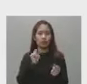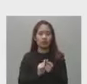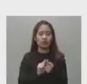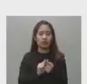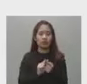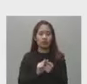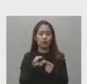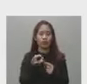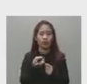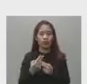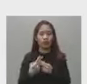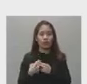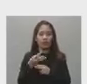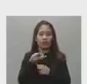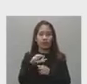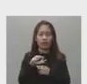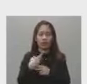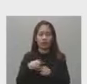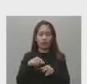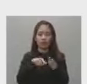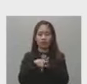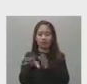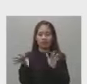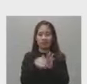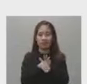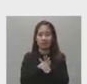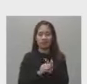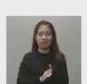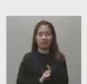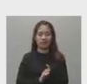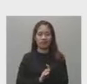หละฮะข้อเท็จจริงที่ให้ไปด้อยค่าฝั่งตรงข้าม